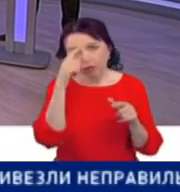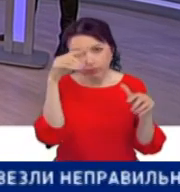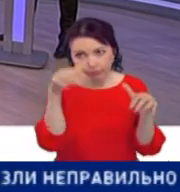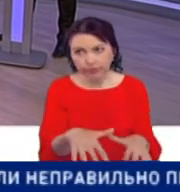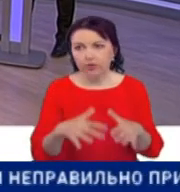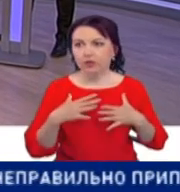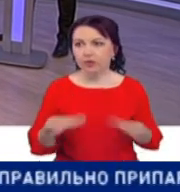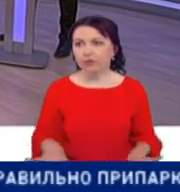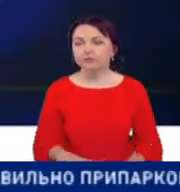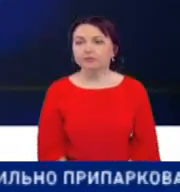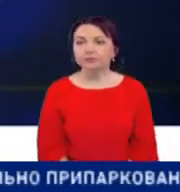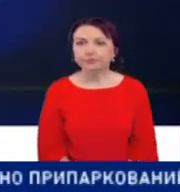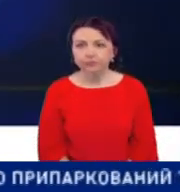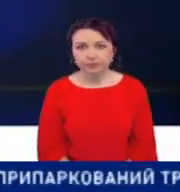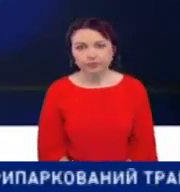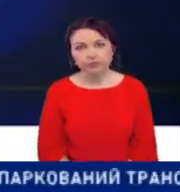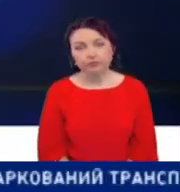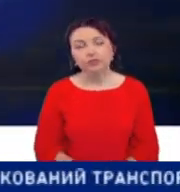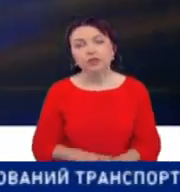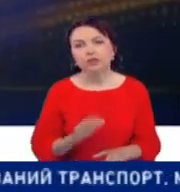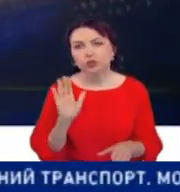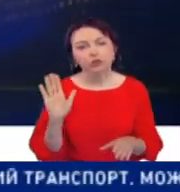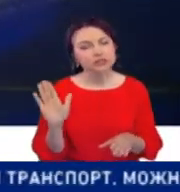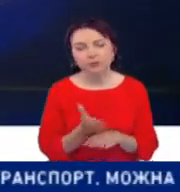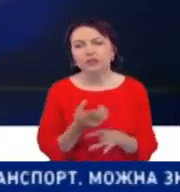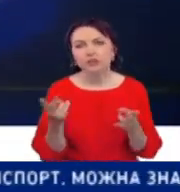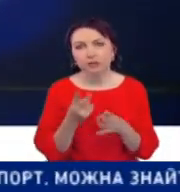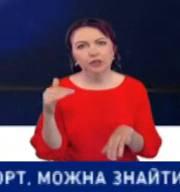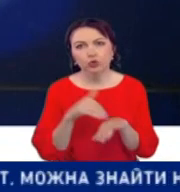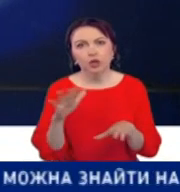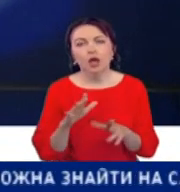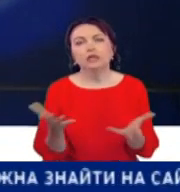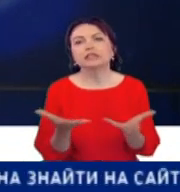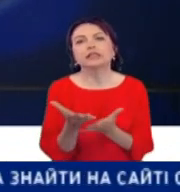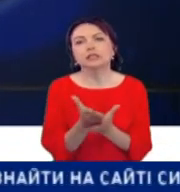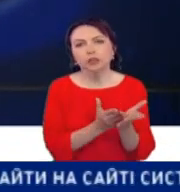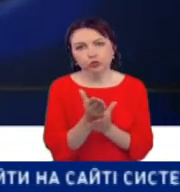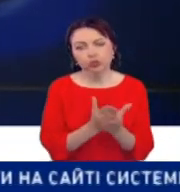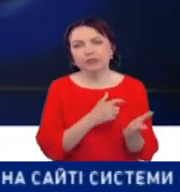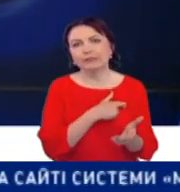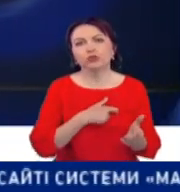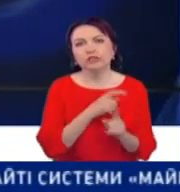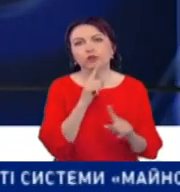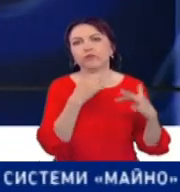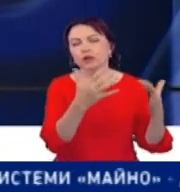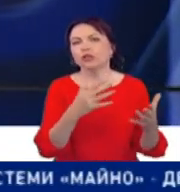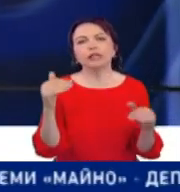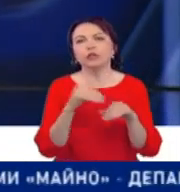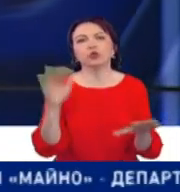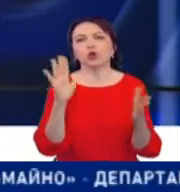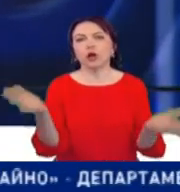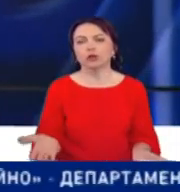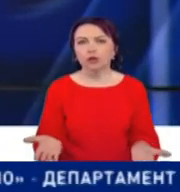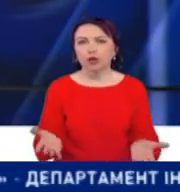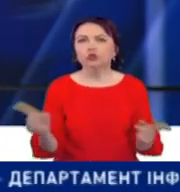Прошу. Ну, недоторканність однозначно потрібно знімати, я не розумію, за які заслуги депутат Верховної Ради недоторканий. Він